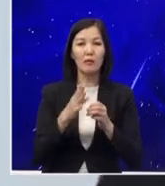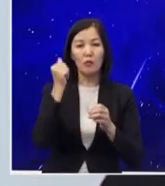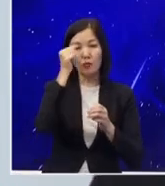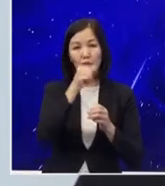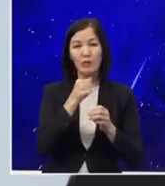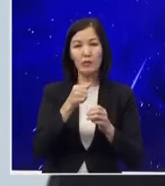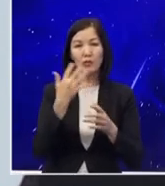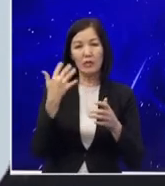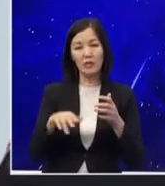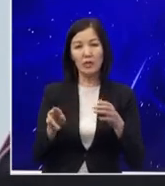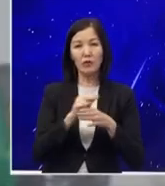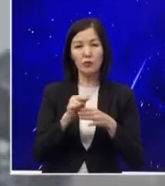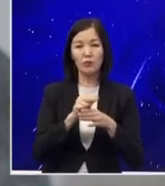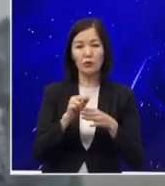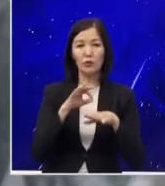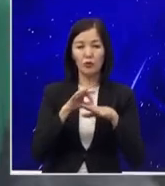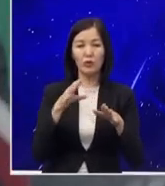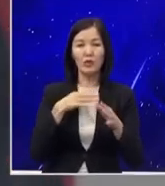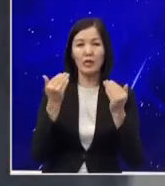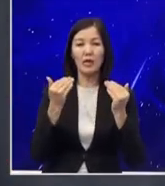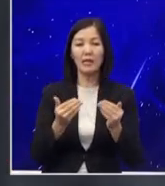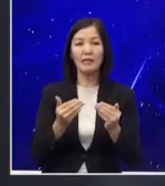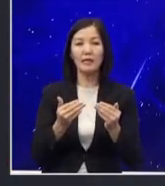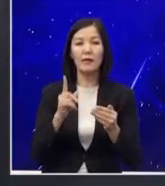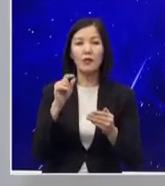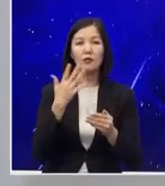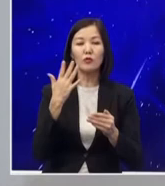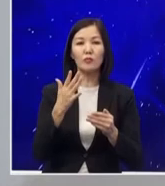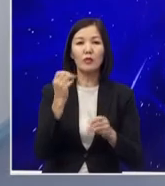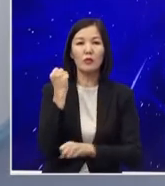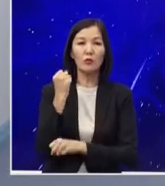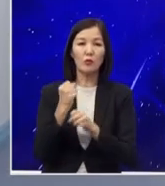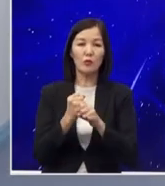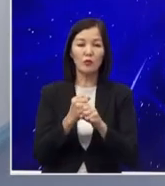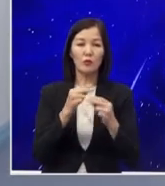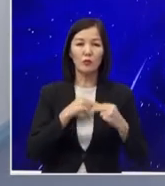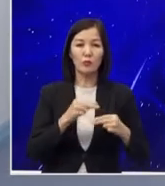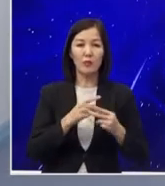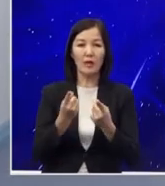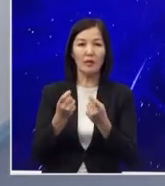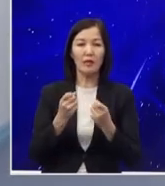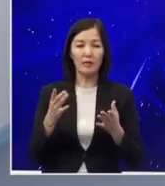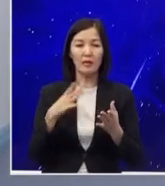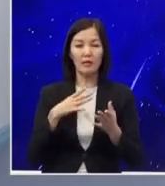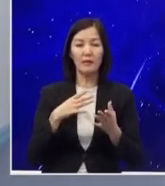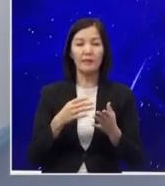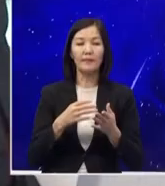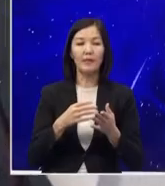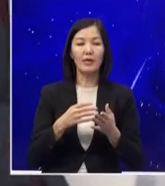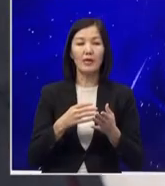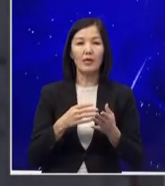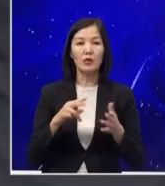жылы ағымдық құрылыспен шектеліпті. Қазір мұнда 105 азамат жұмыспен қамтудың жол картасы аясында еңбекке